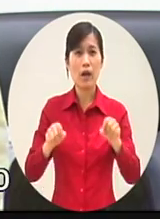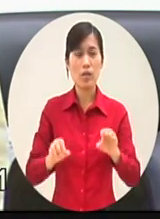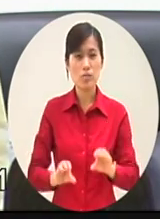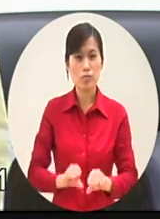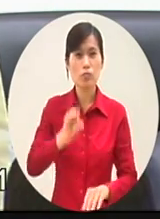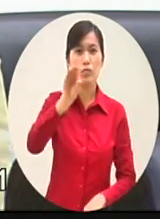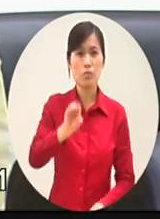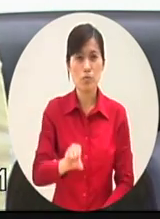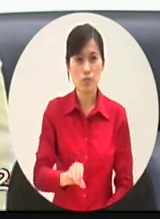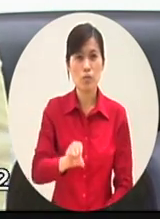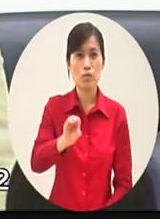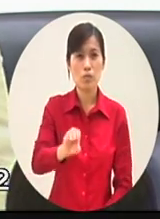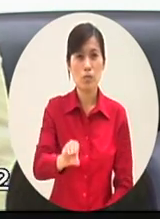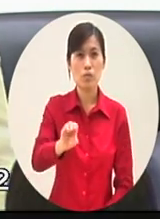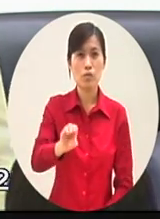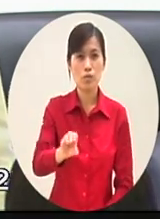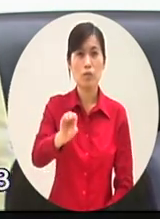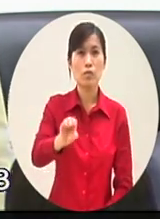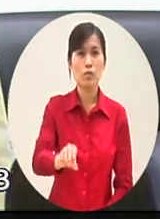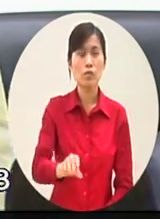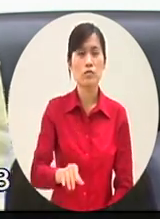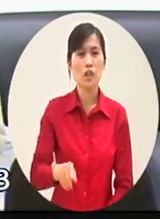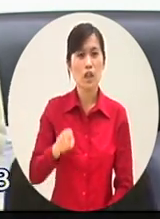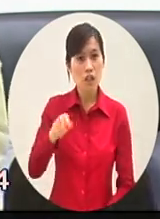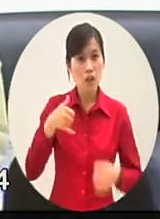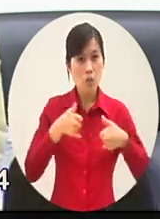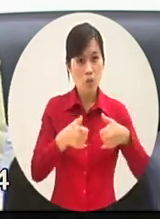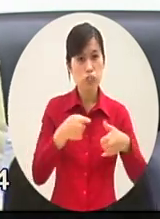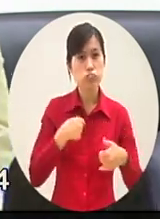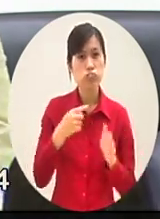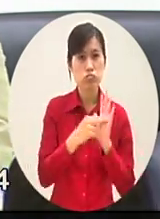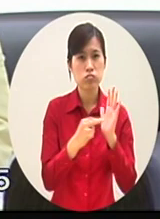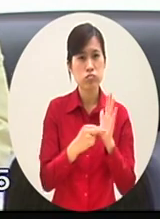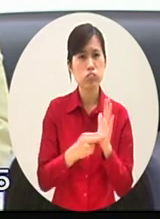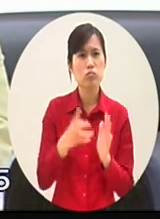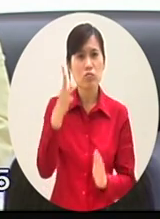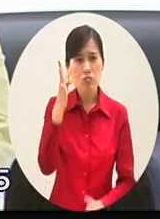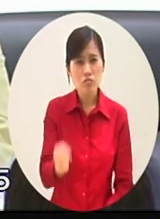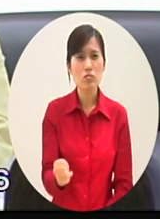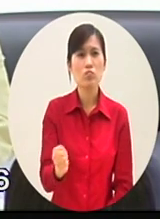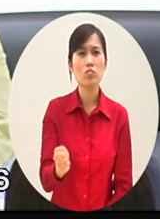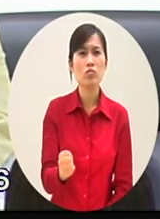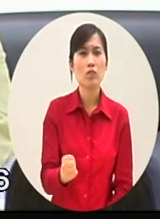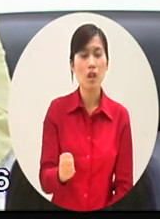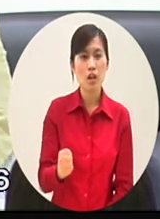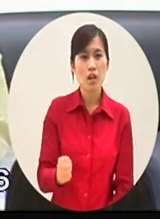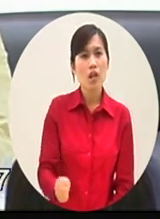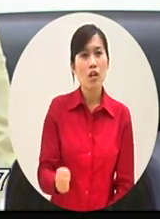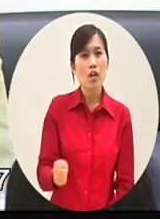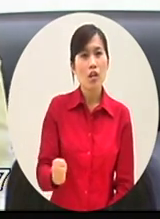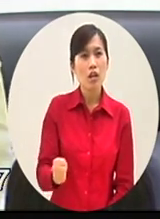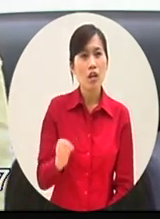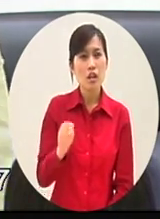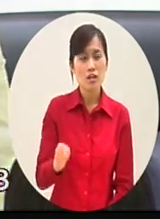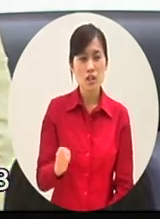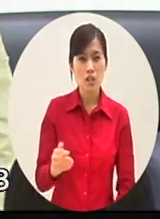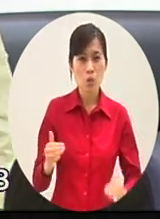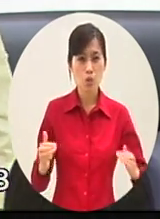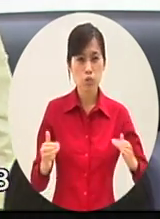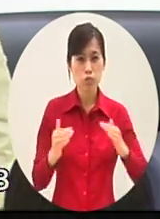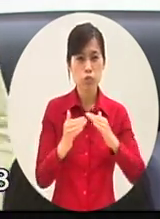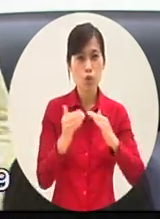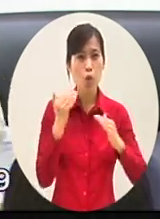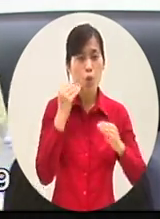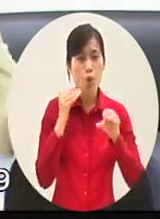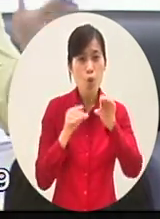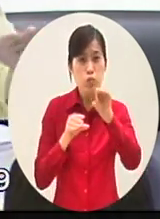一下。 再麻烦一下，那一条路哦，其实我已经有说过很多次了，嗯、因为它那一个真的比较低的底盘，已